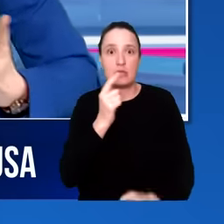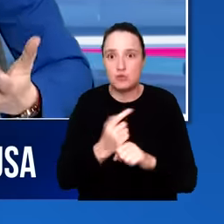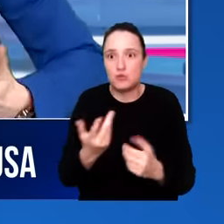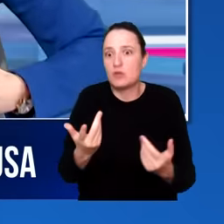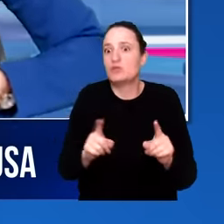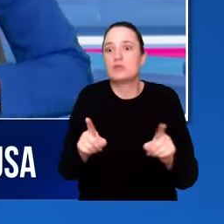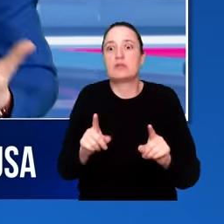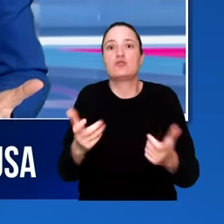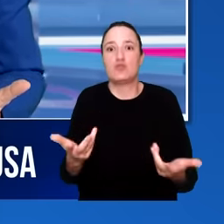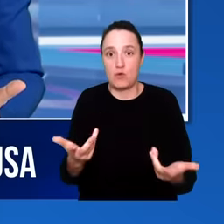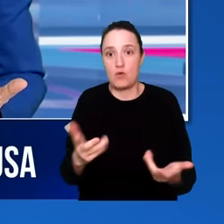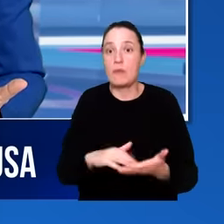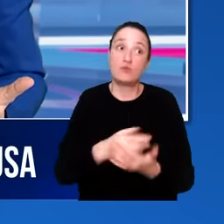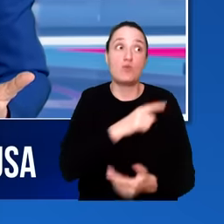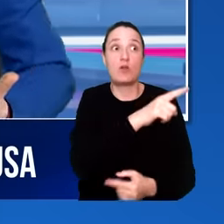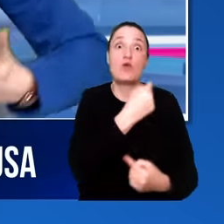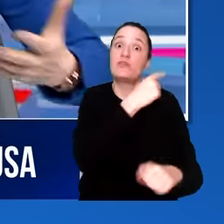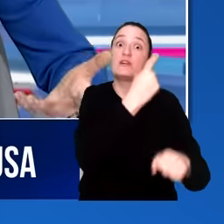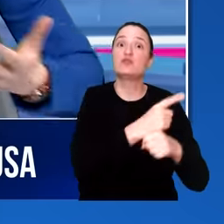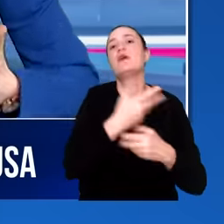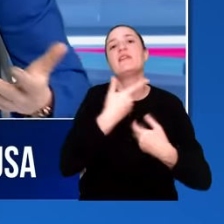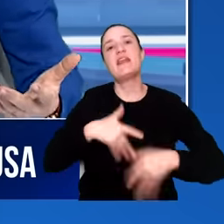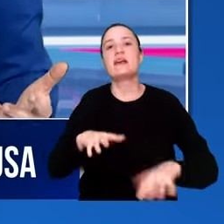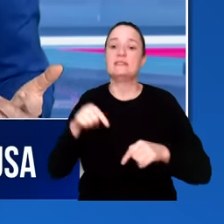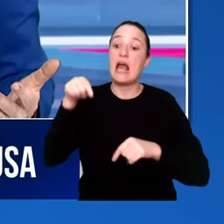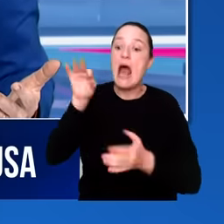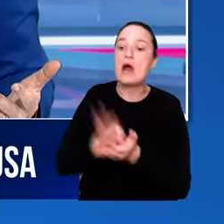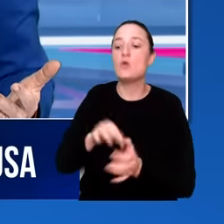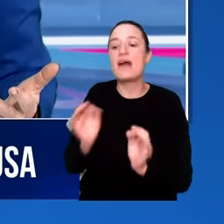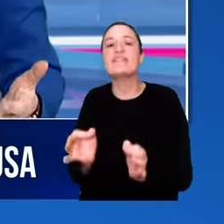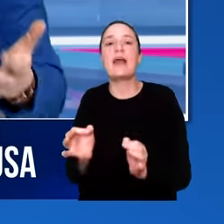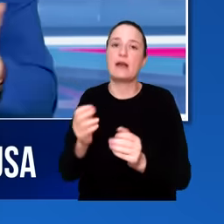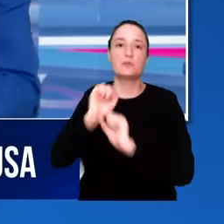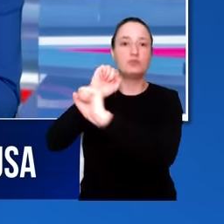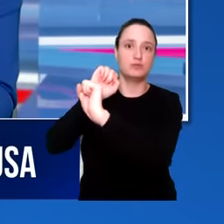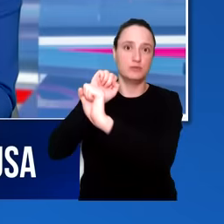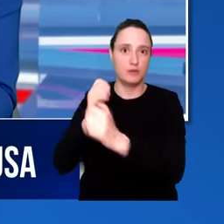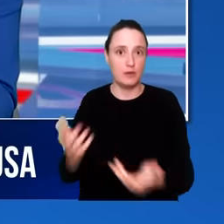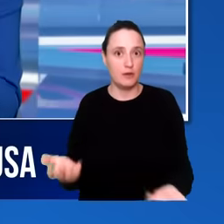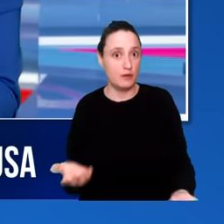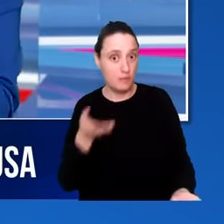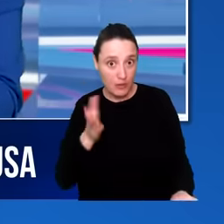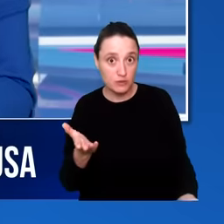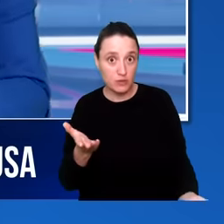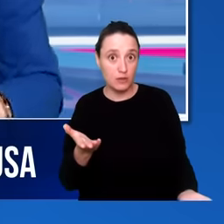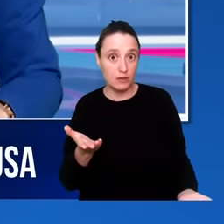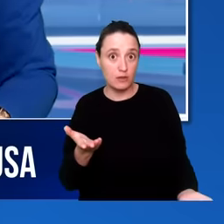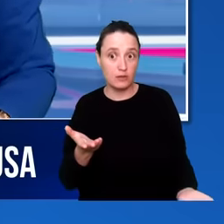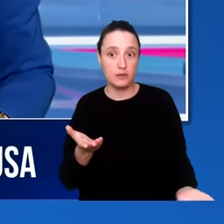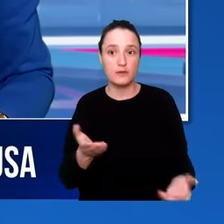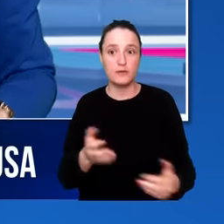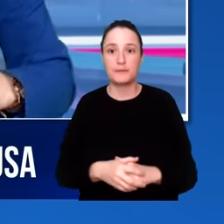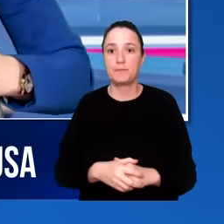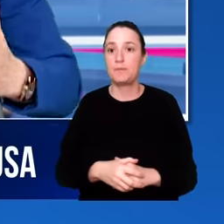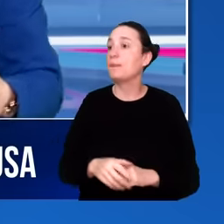jego interesie na przykład nie jest użycie tej tarczy w tym konkretnym momencie, tak? Czy to jest tak, bo państwo mówią, że